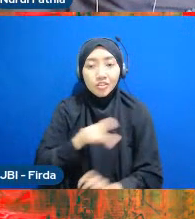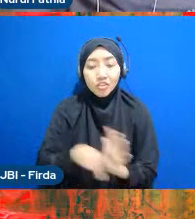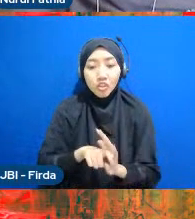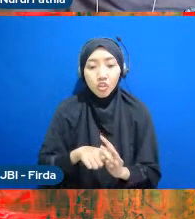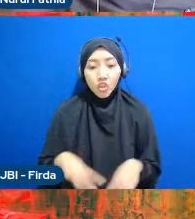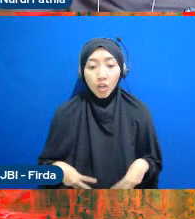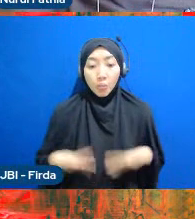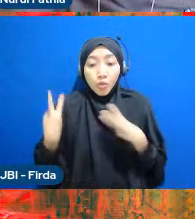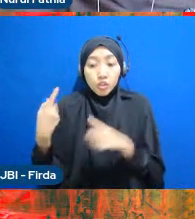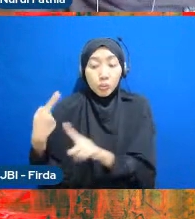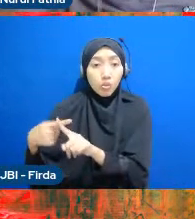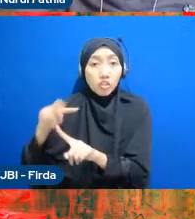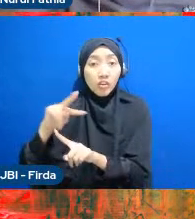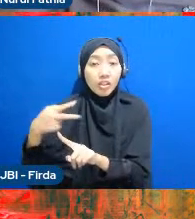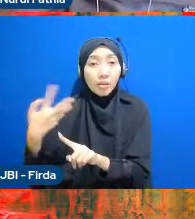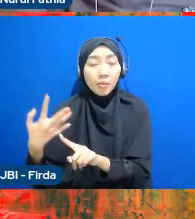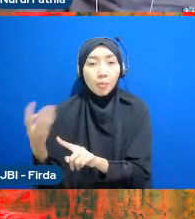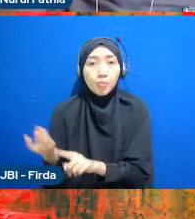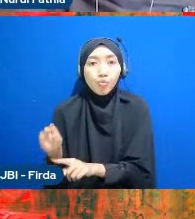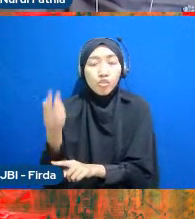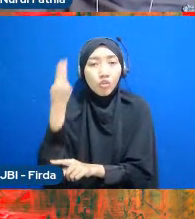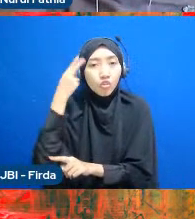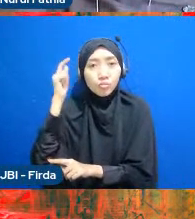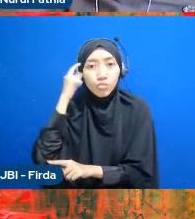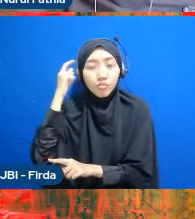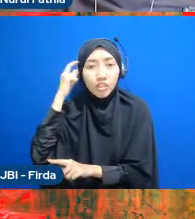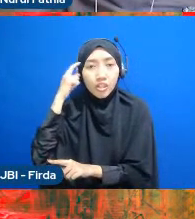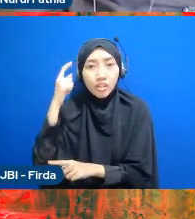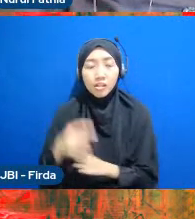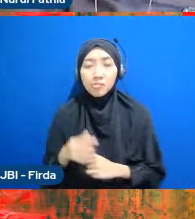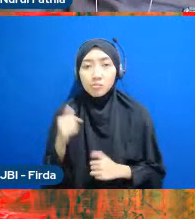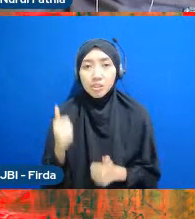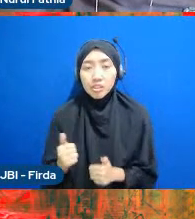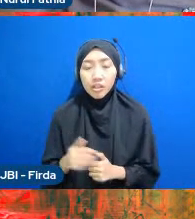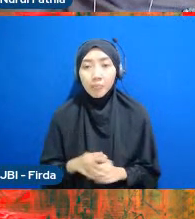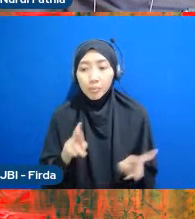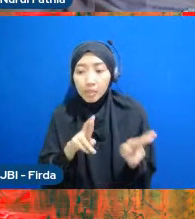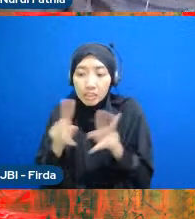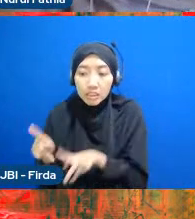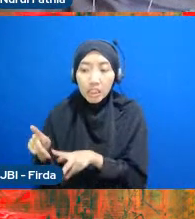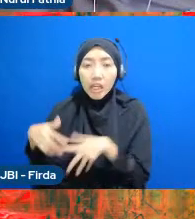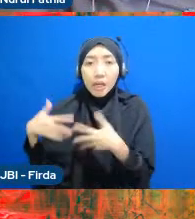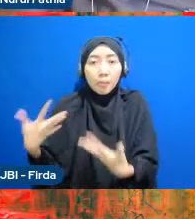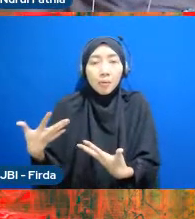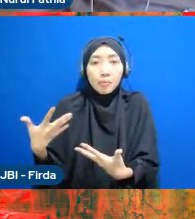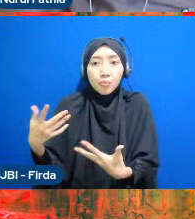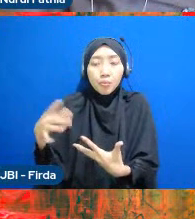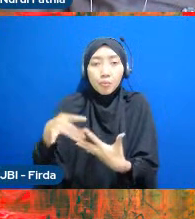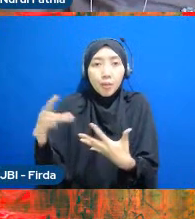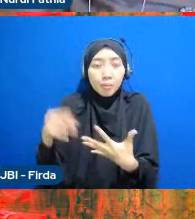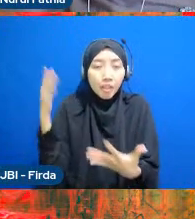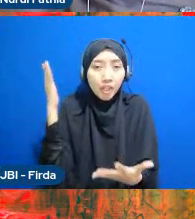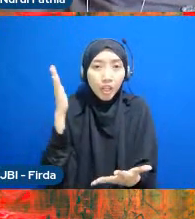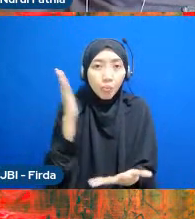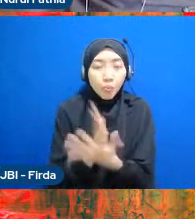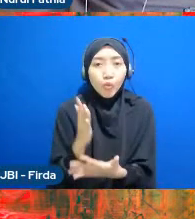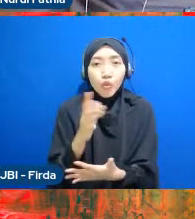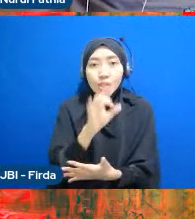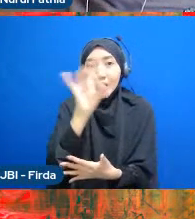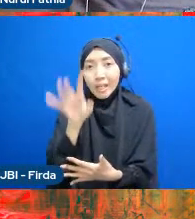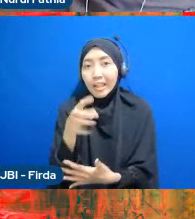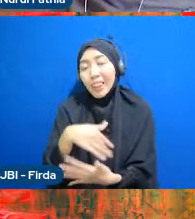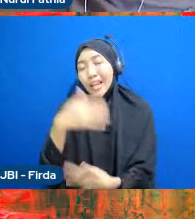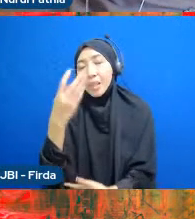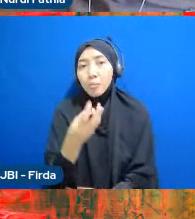yang positif, itu akan mudah kita untuk berpikir. Untuk berpikir, merencanakan sesuatu, mengambil keputusan, itu akan lebih mudah. Nah,